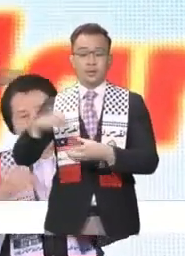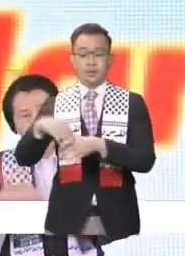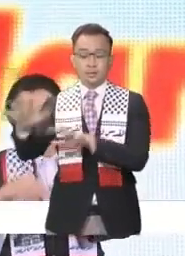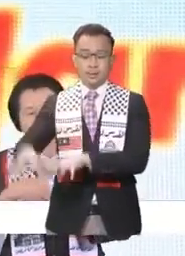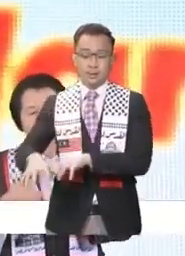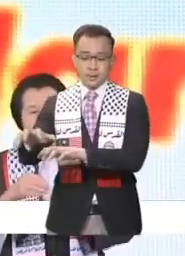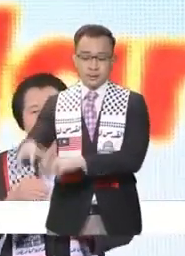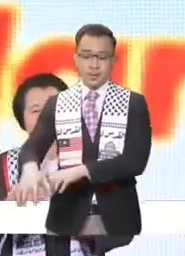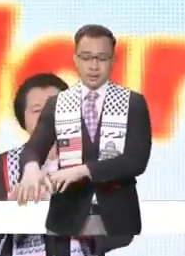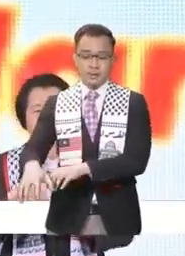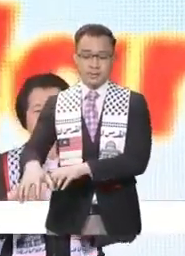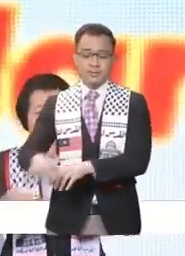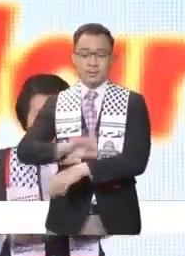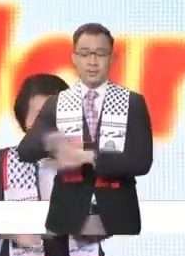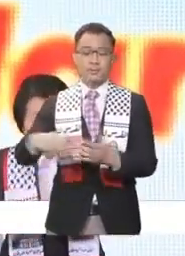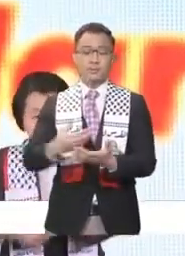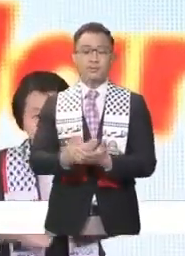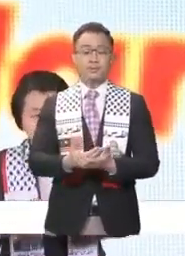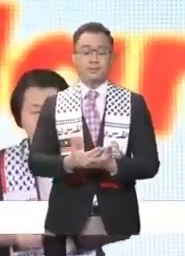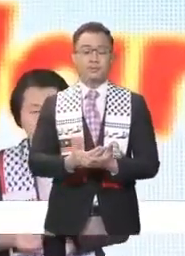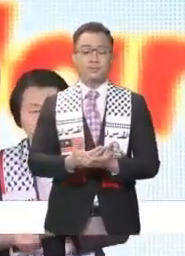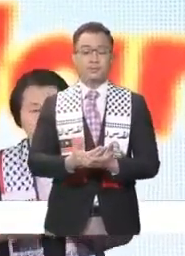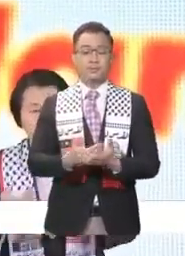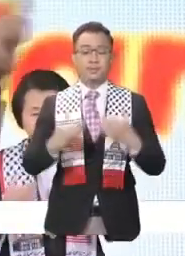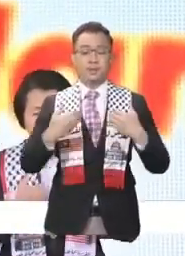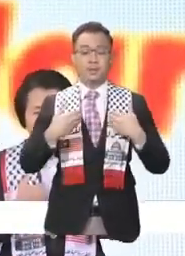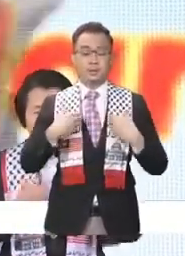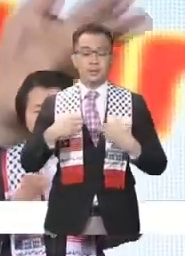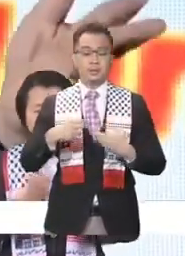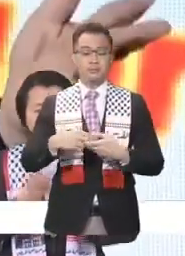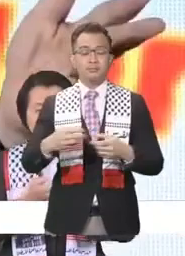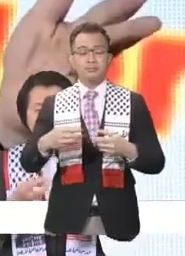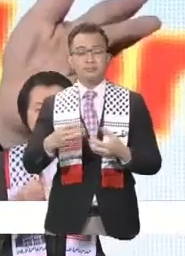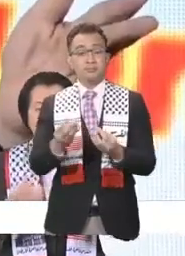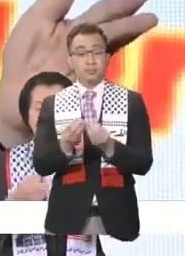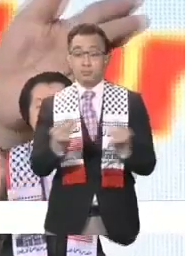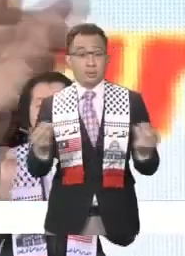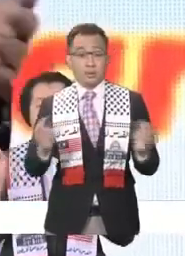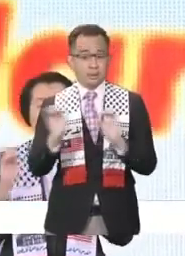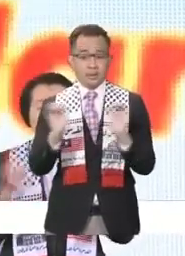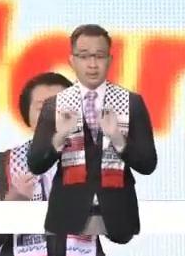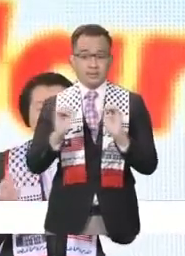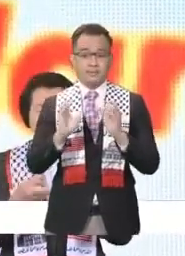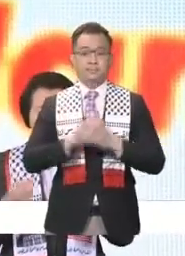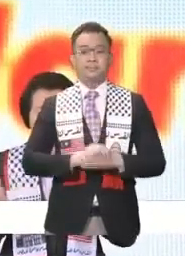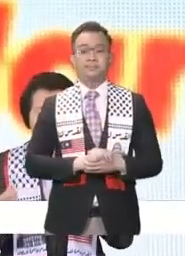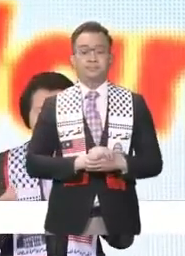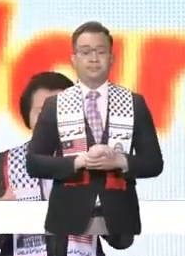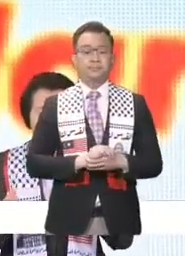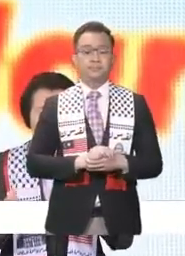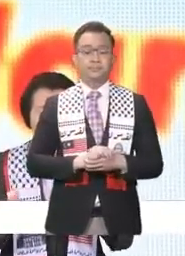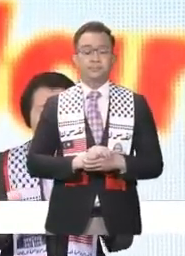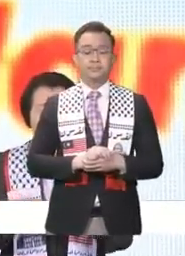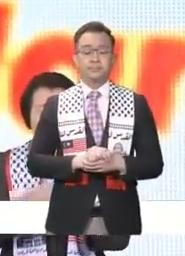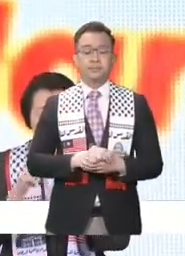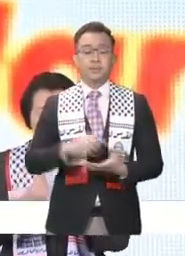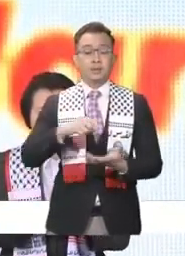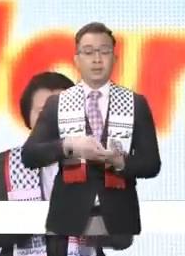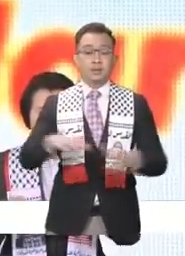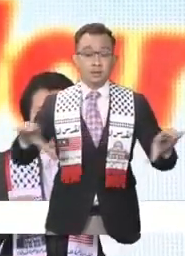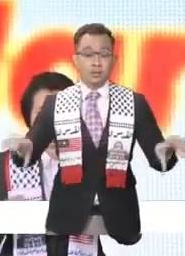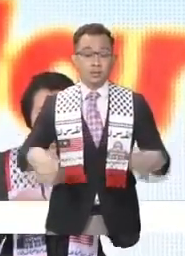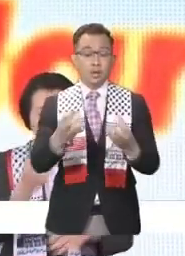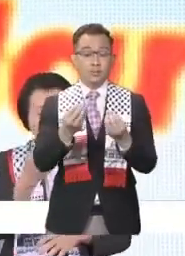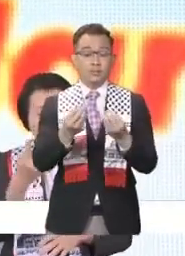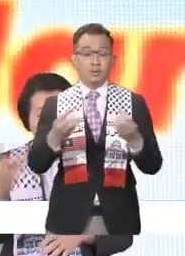pertanian di mana ada kesukaran tanah tidak ada tanah ini dilakukan